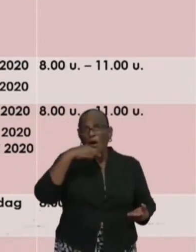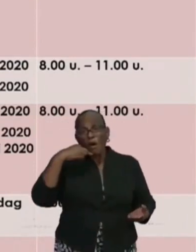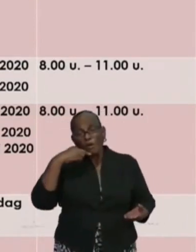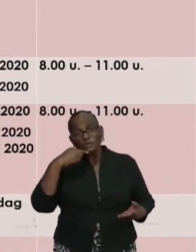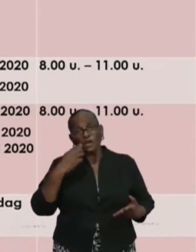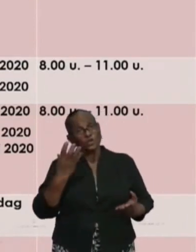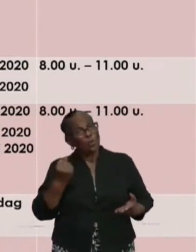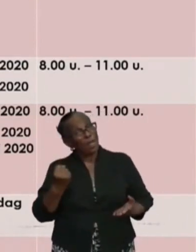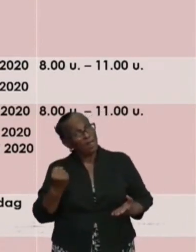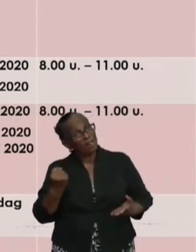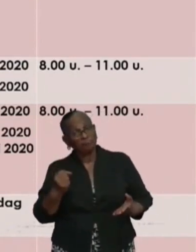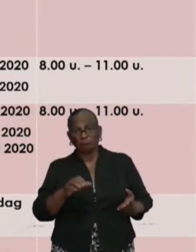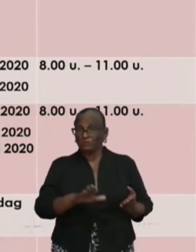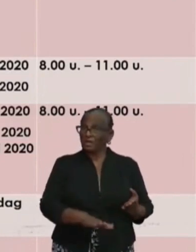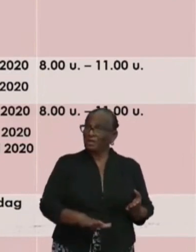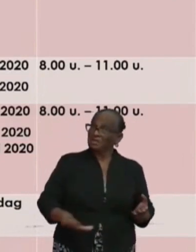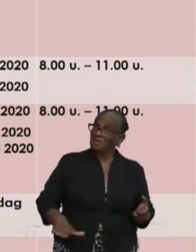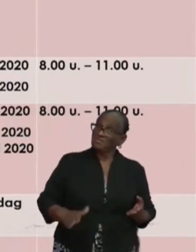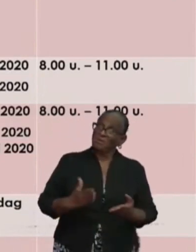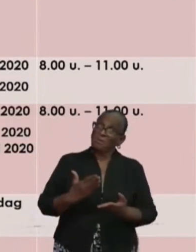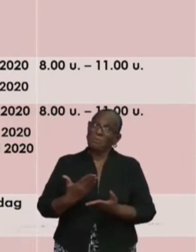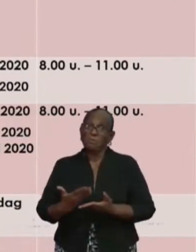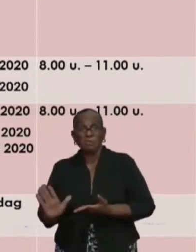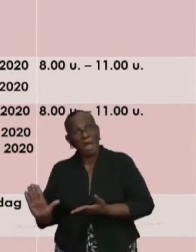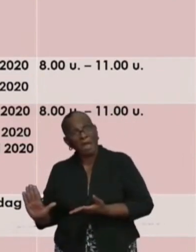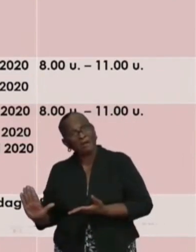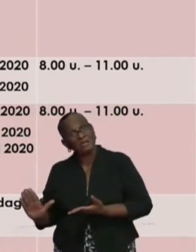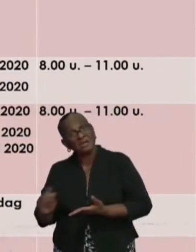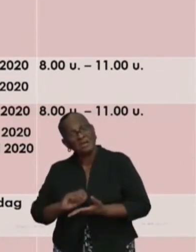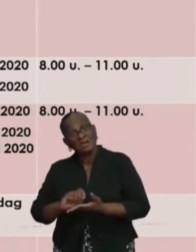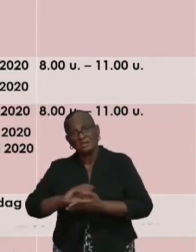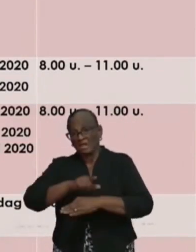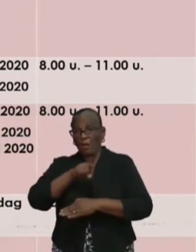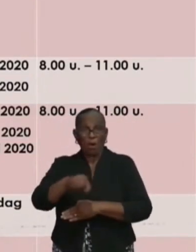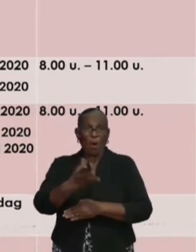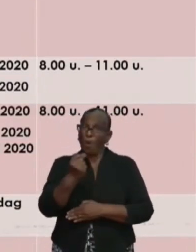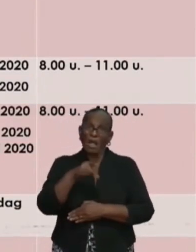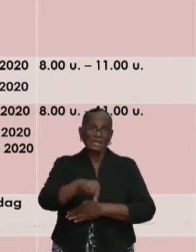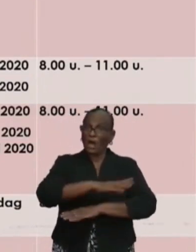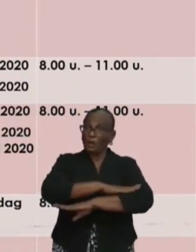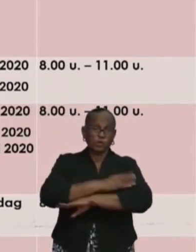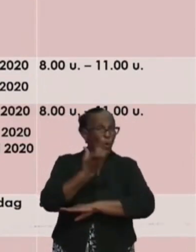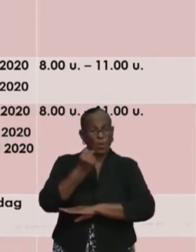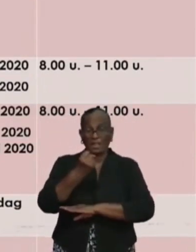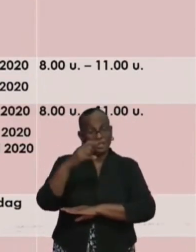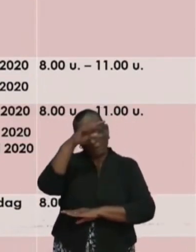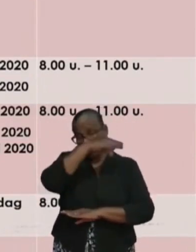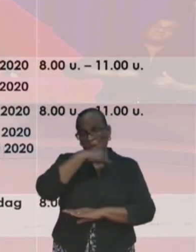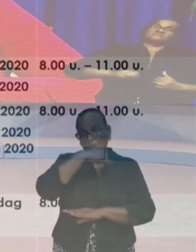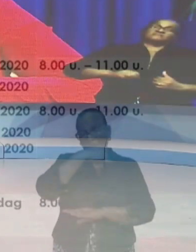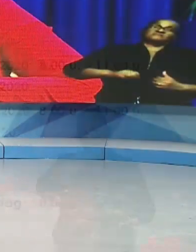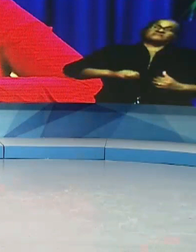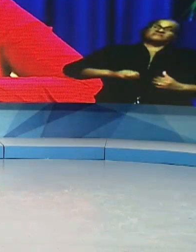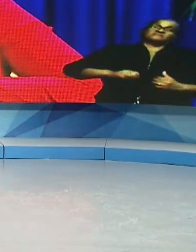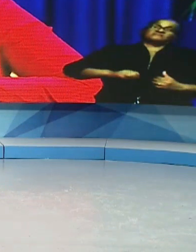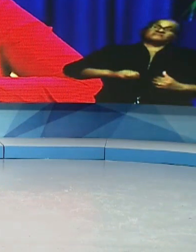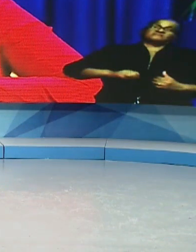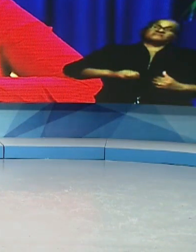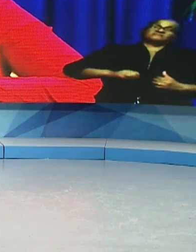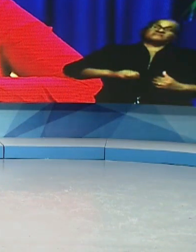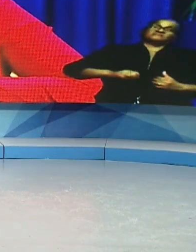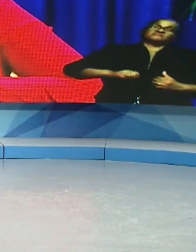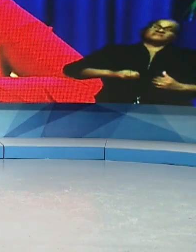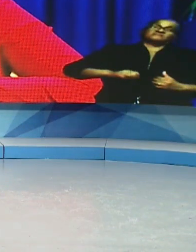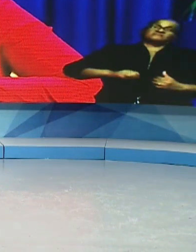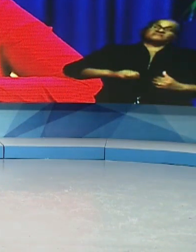de diverse onderwijsniveaus reeds vastgesteld. Benanon haalde aan dat als gevolg van het